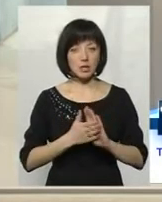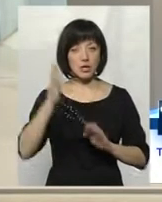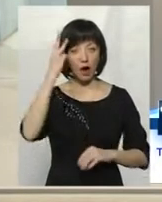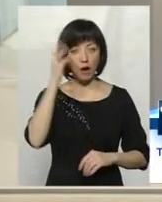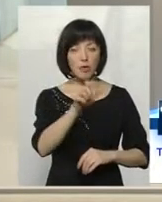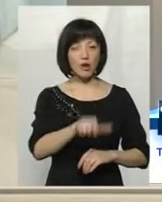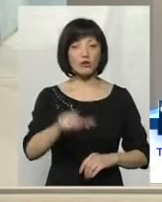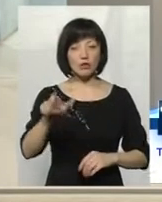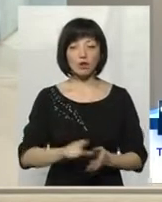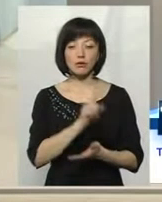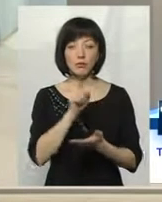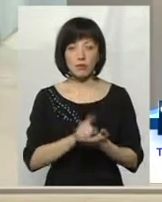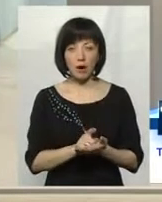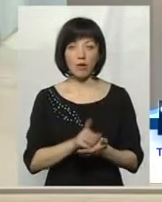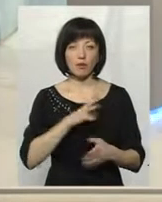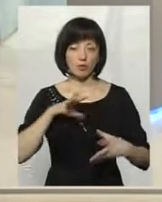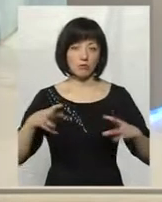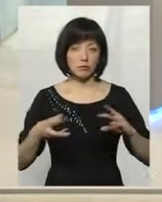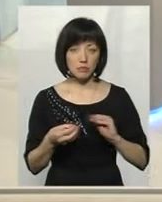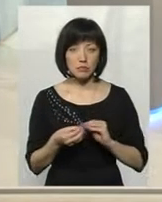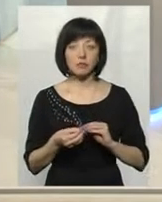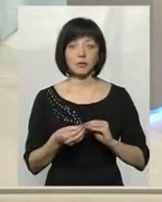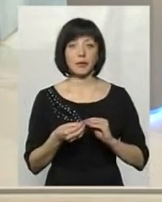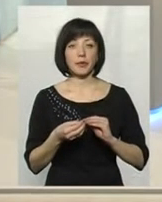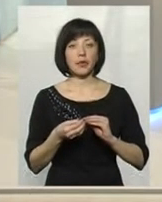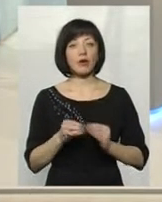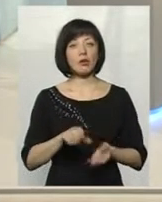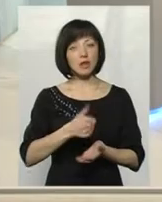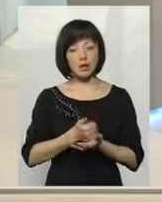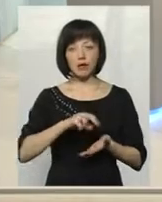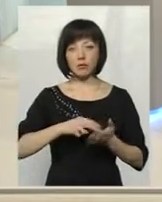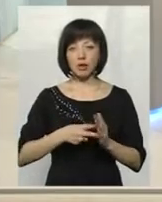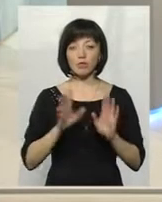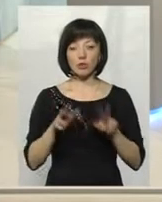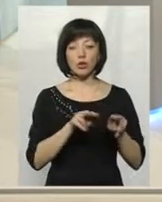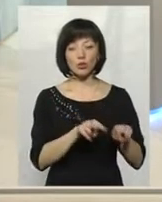вона має привести в кінці кінців до того, що генеральний план буде